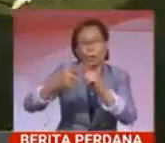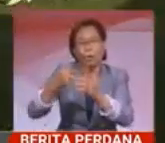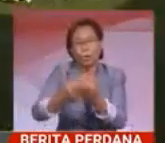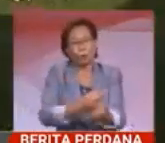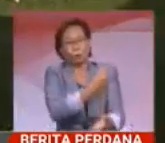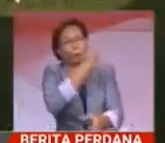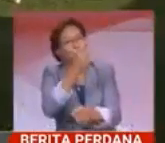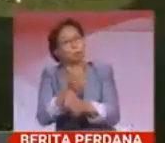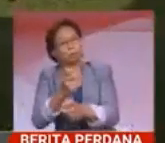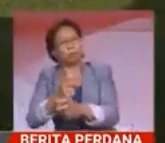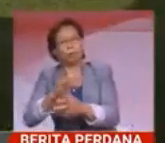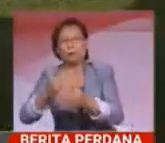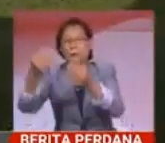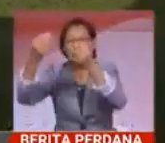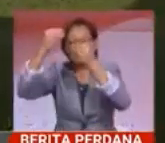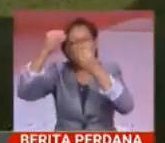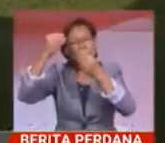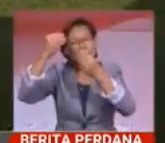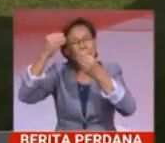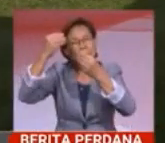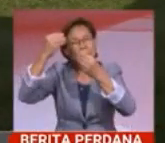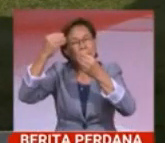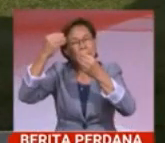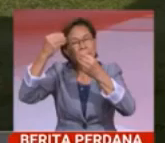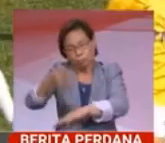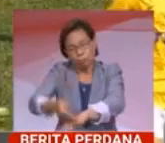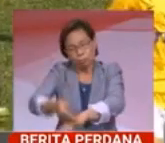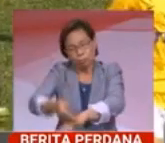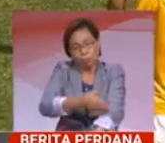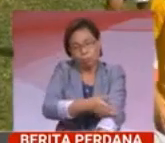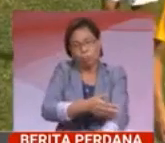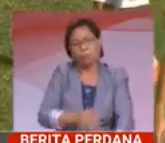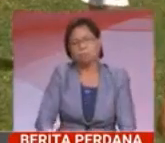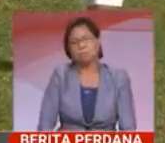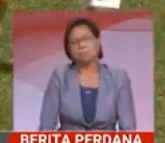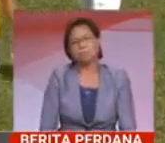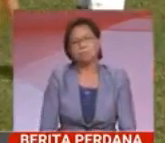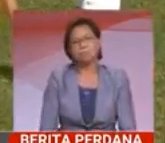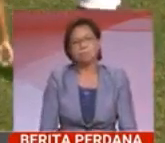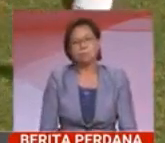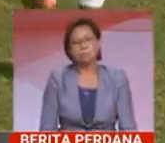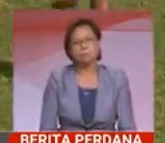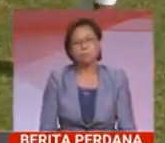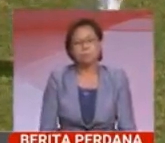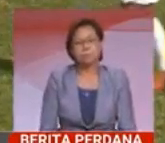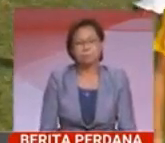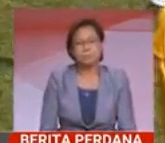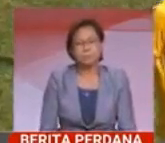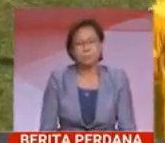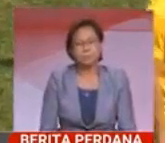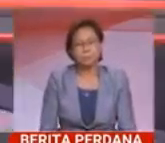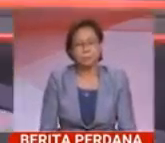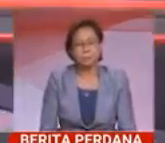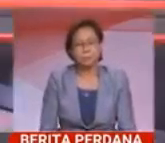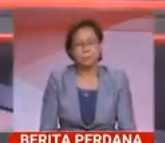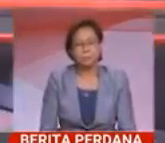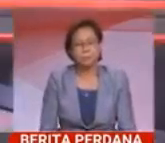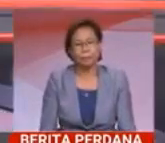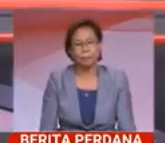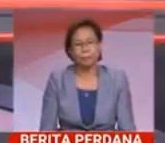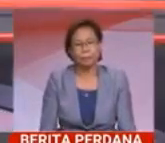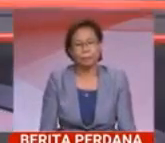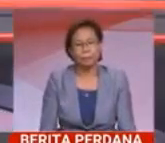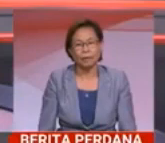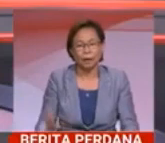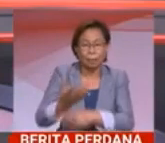minggu lalu menjadi pelajaran berharga untuk memperbaiki kemahiran hai hai hai